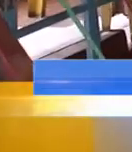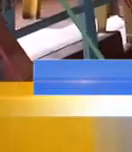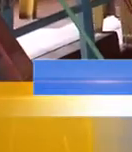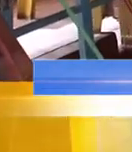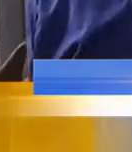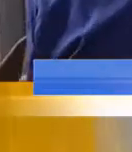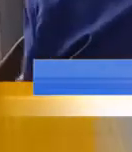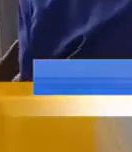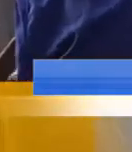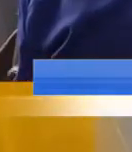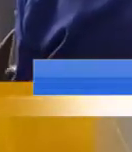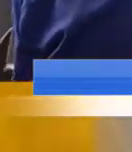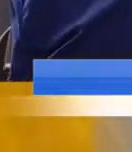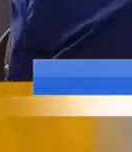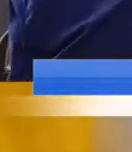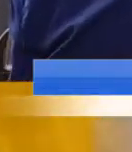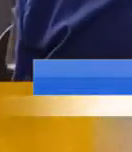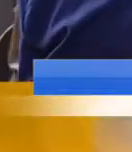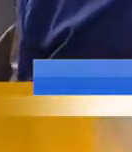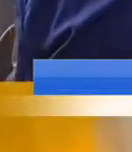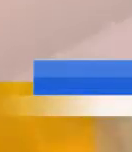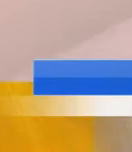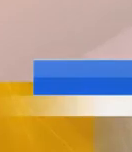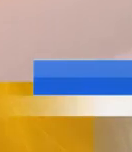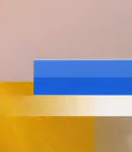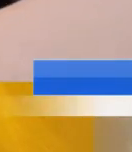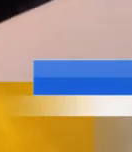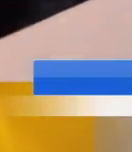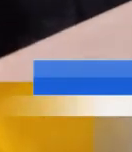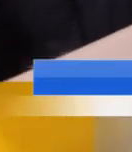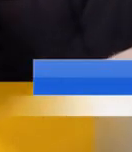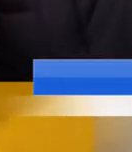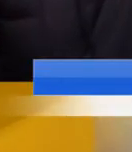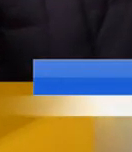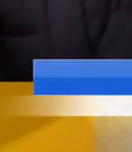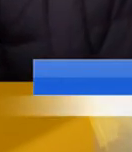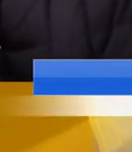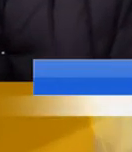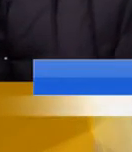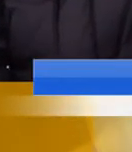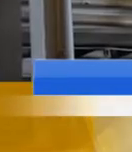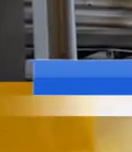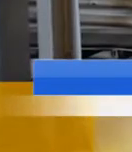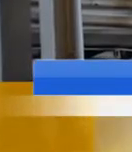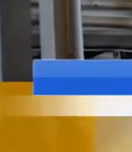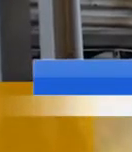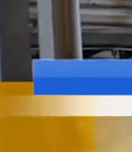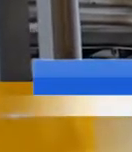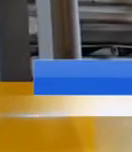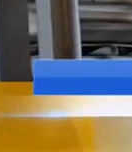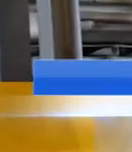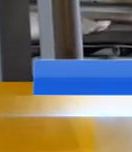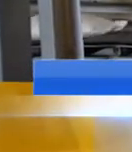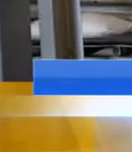Жетісулықтар 520 мың тонна қызылша өңдеп 50 мың тоннадан аса ақ қант өндірмек. Қант қайнату маусымына көксу зауыты жаңа